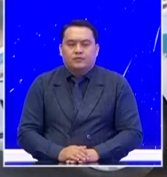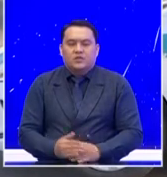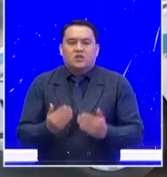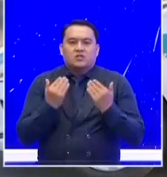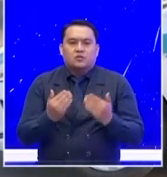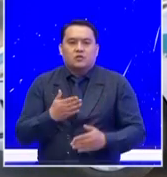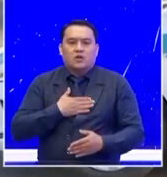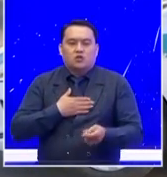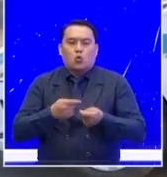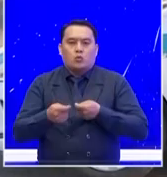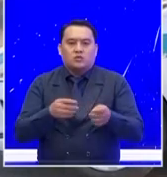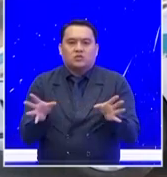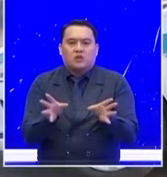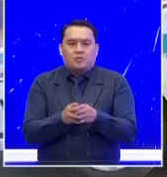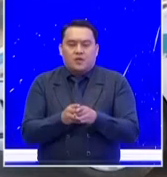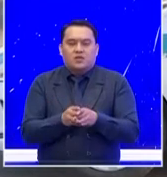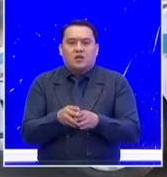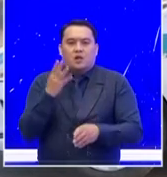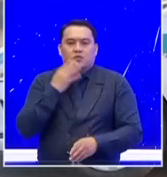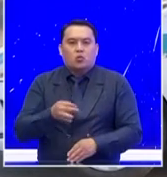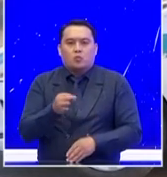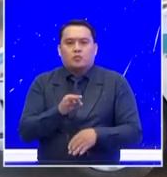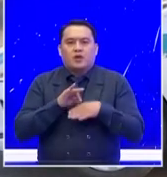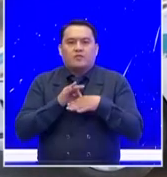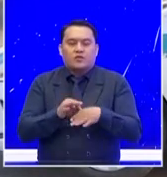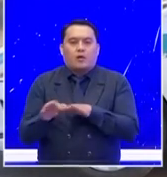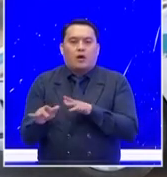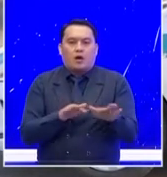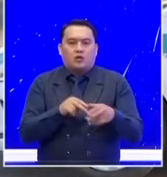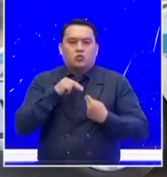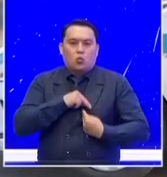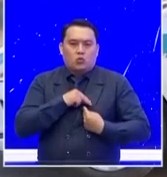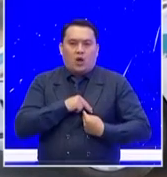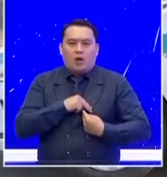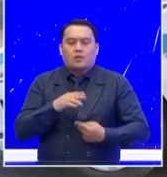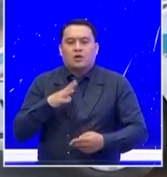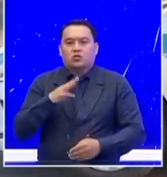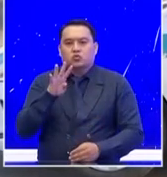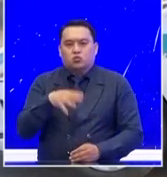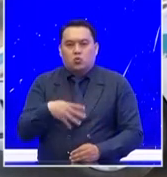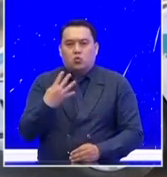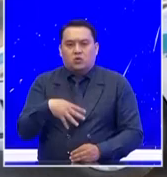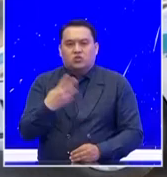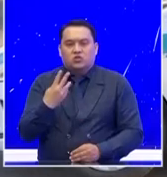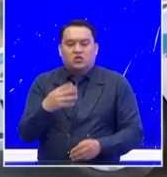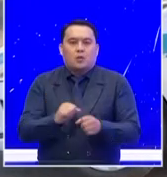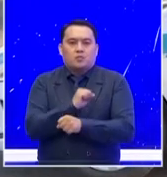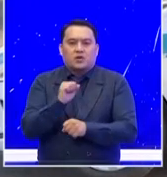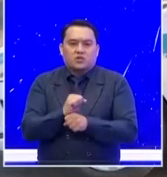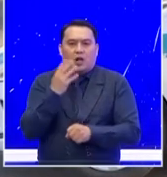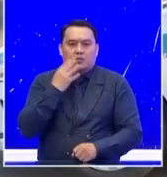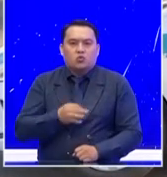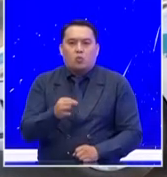Сегодня нашим управлением совместно с волонтерами Семиречья проводим акцию. Трудом наших добровольцев посетили 44 поста на территории Алматинской